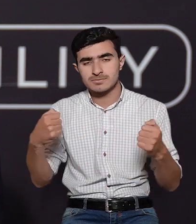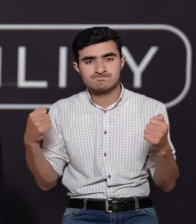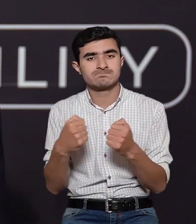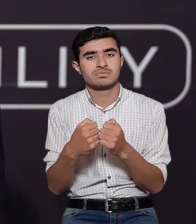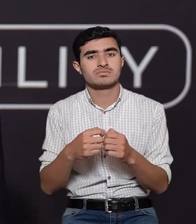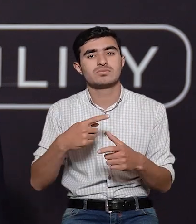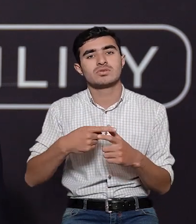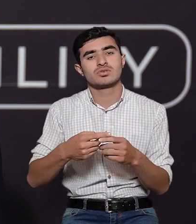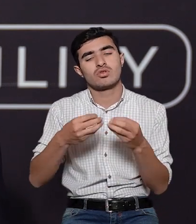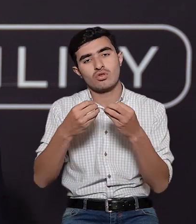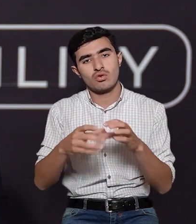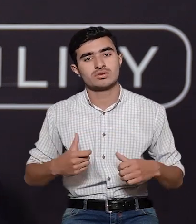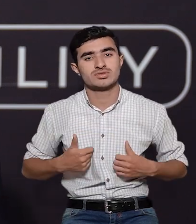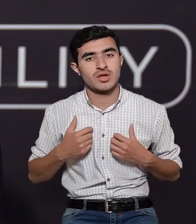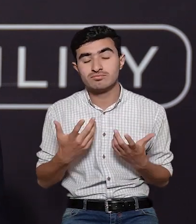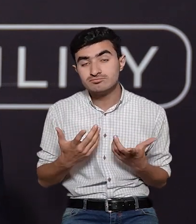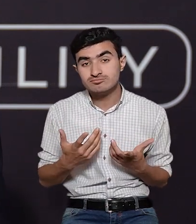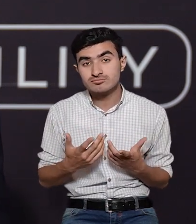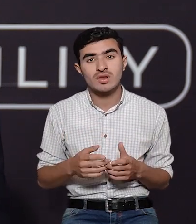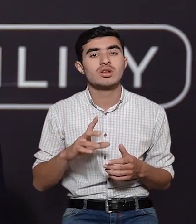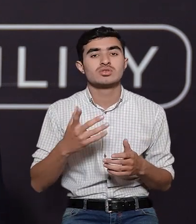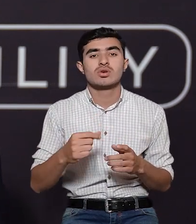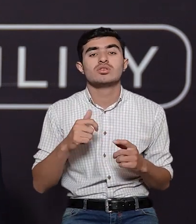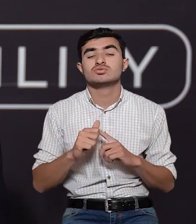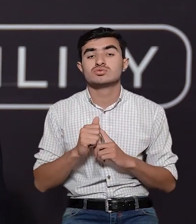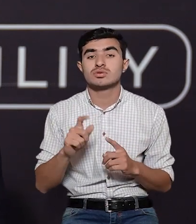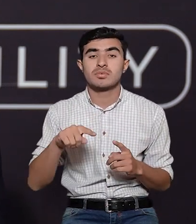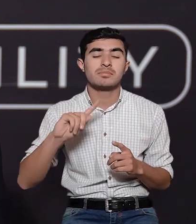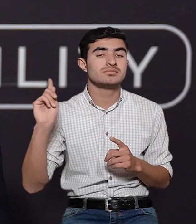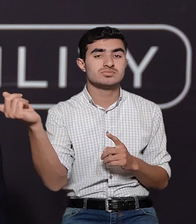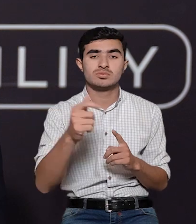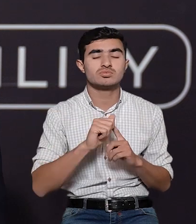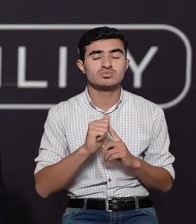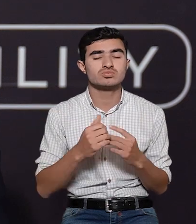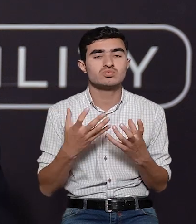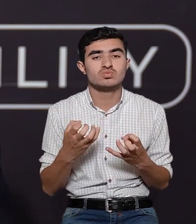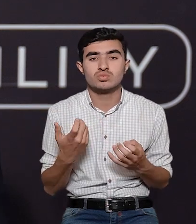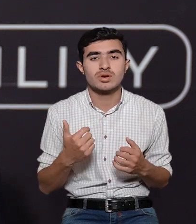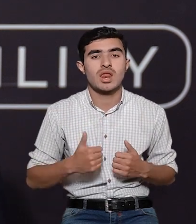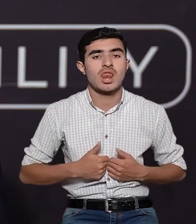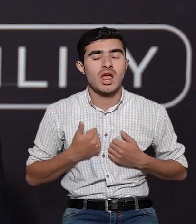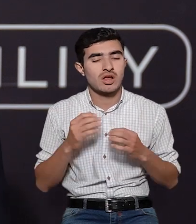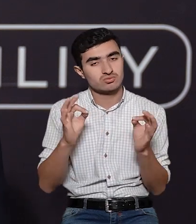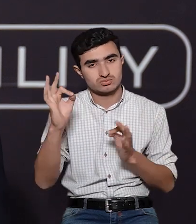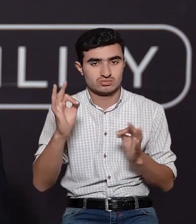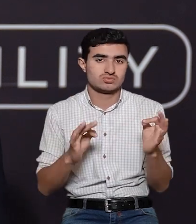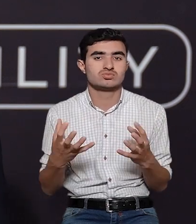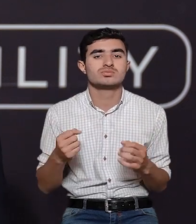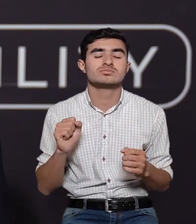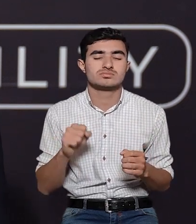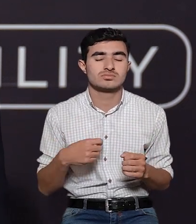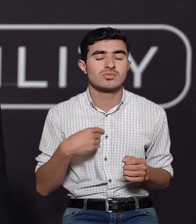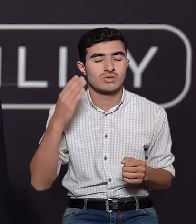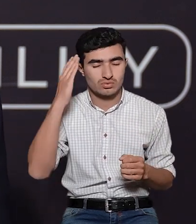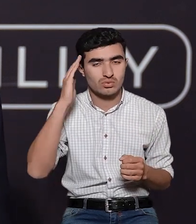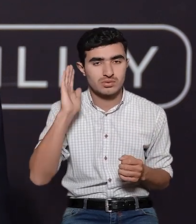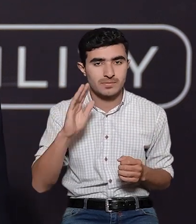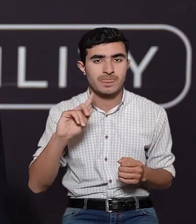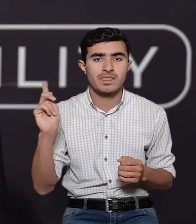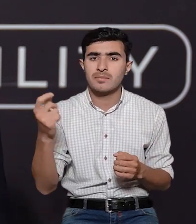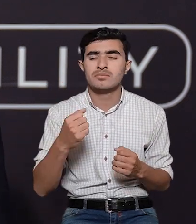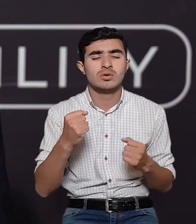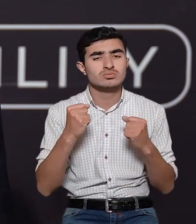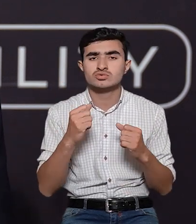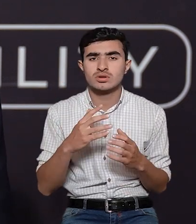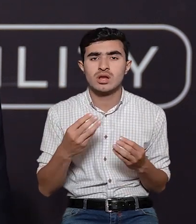ہر پاکستانی، سب لوگ ہم زندگیاں بچانا چاہتے ہیں، ہم حادثات یا ان ایسے انسیڈنٹس کو بڑھنے